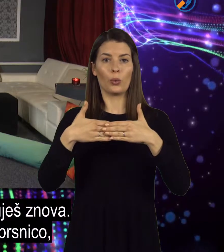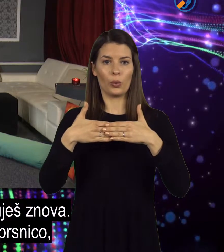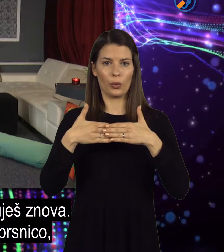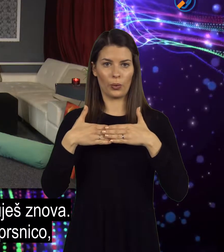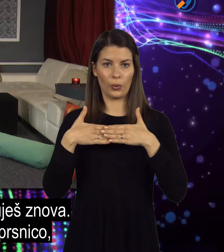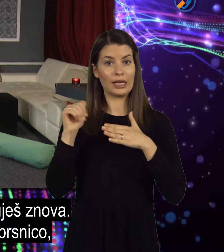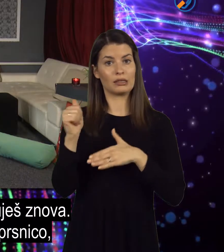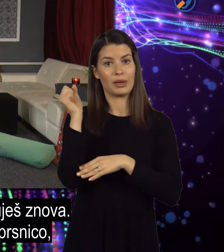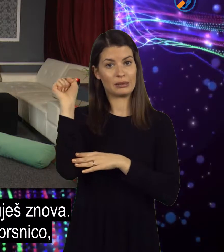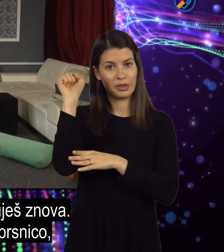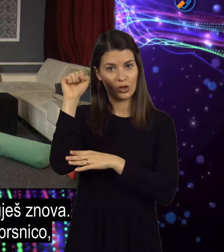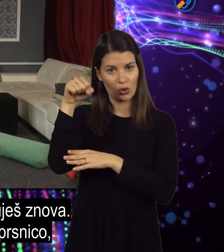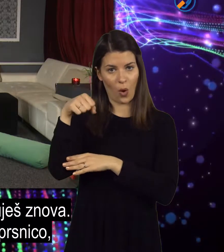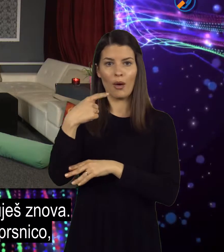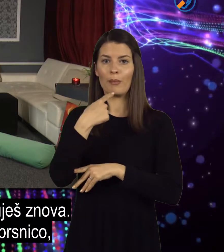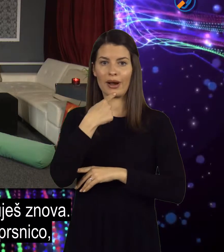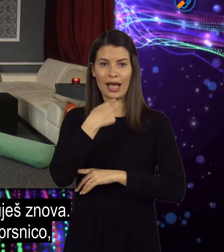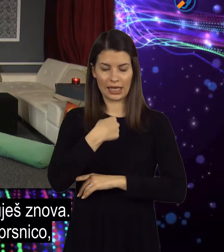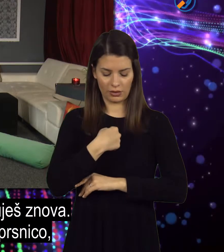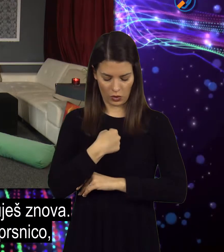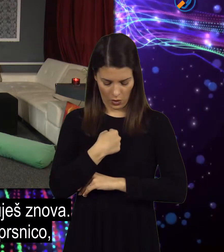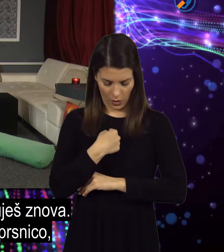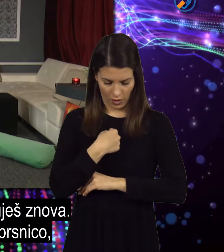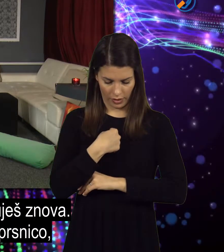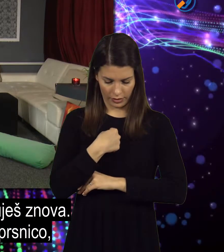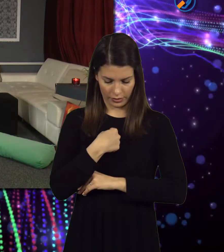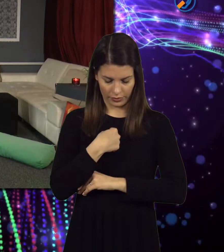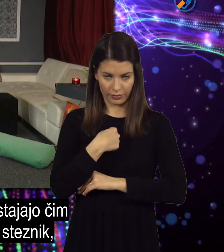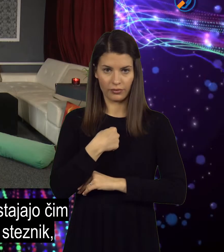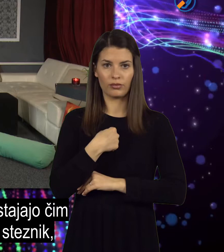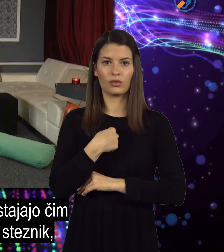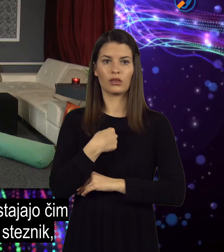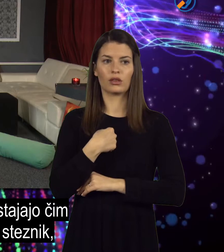In z izdihom potuješ znova. Torej, brada gre na prsnico,